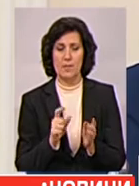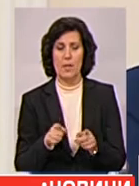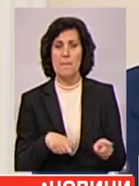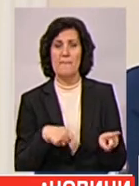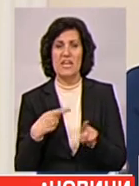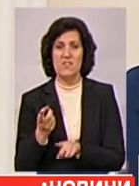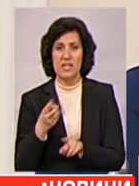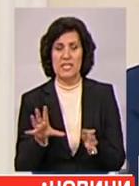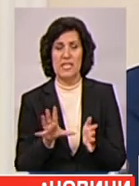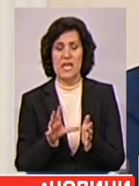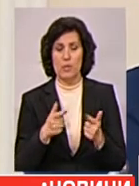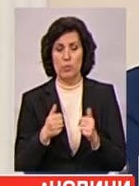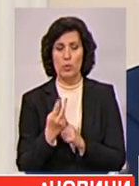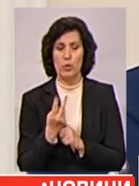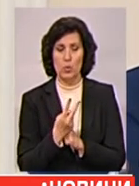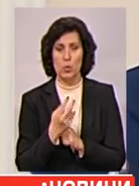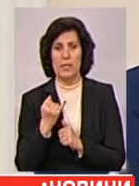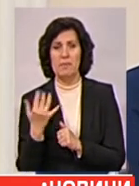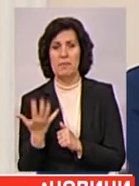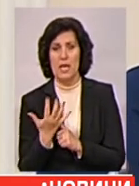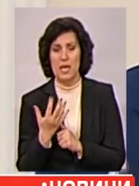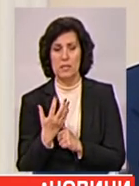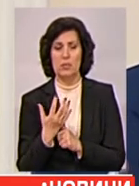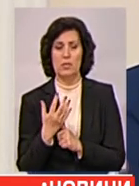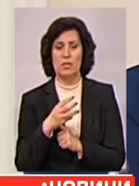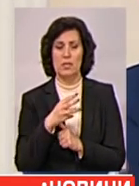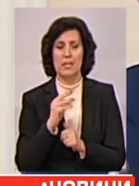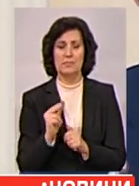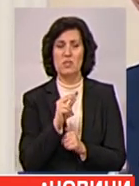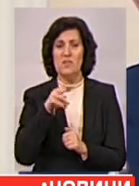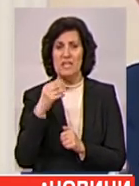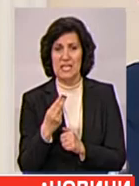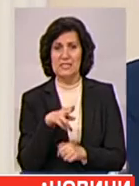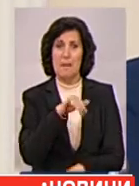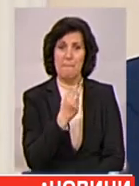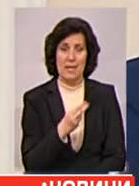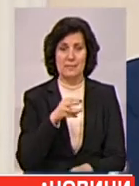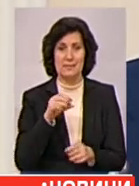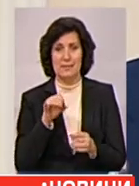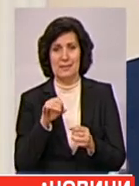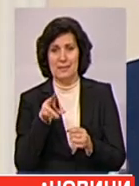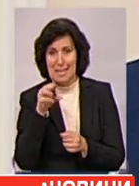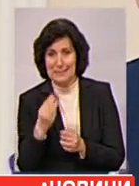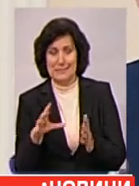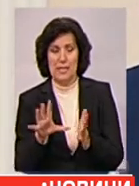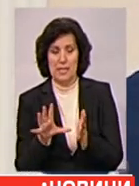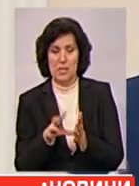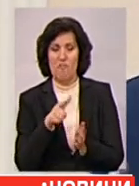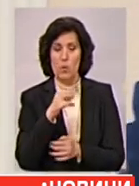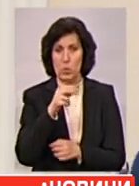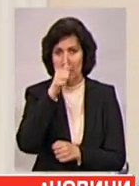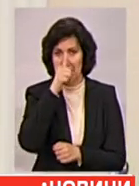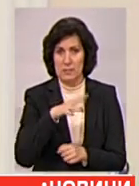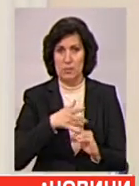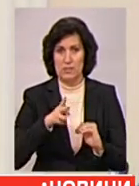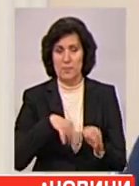переведення енергоблоків 2 і 5 Зміївської ТЕЦ на ПАТ «Центренерго». Повинен сказати, що в грудні місяці була